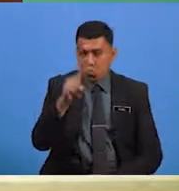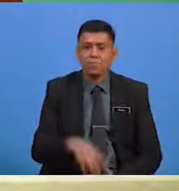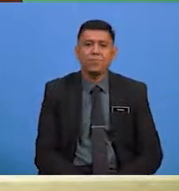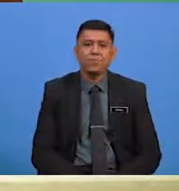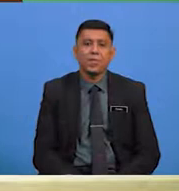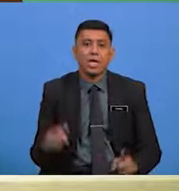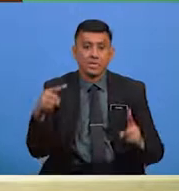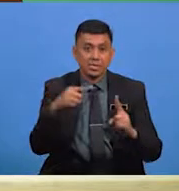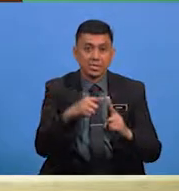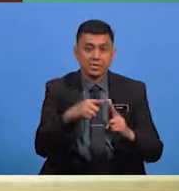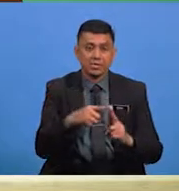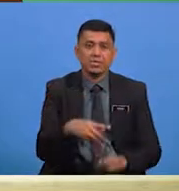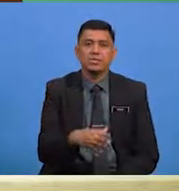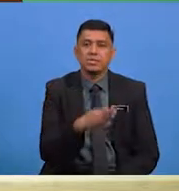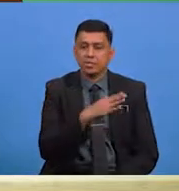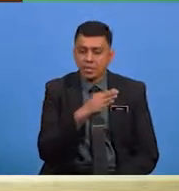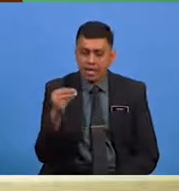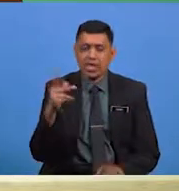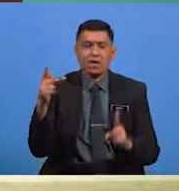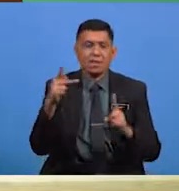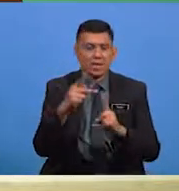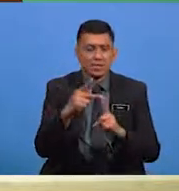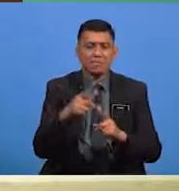ke dan kepada.